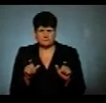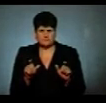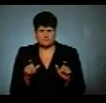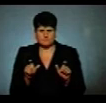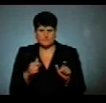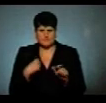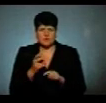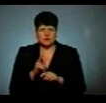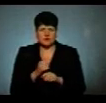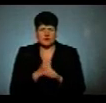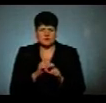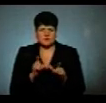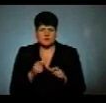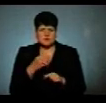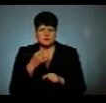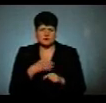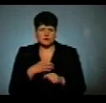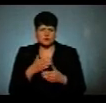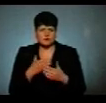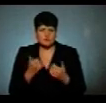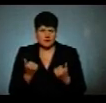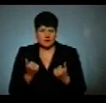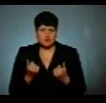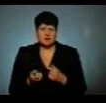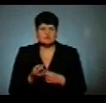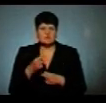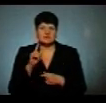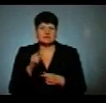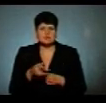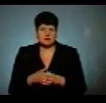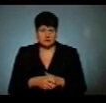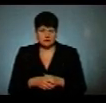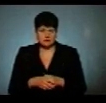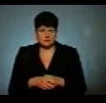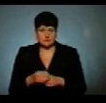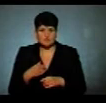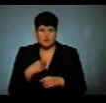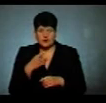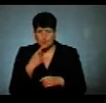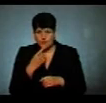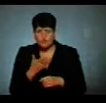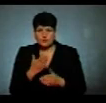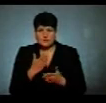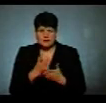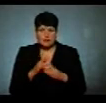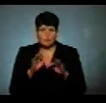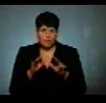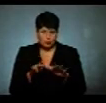АХД. Я прийшов в аптеку, вони сказали, що нема. А звідки ви знаєте? Я кажу, є в